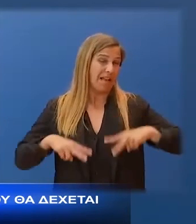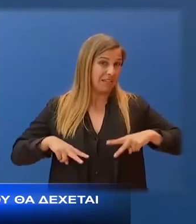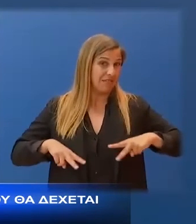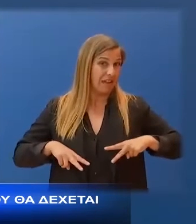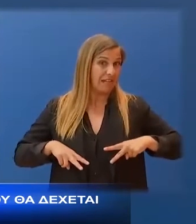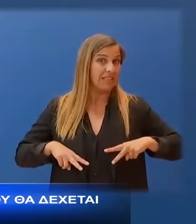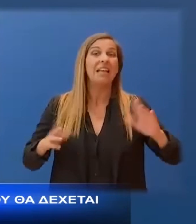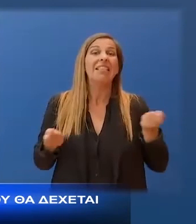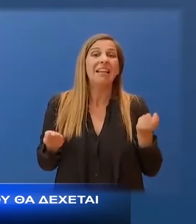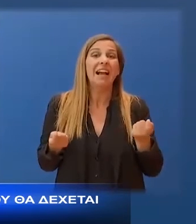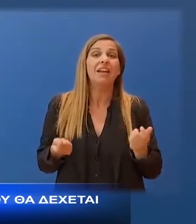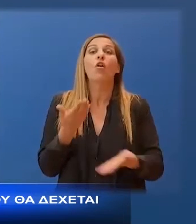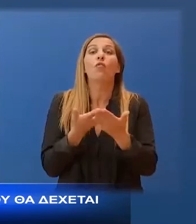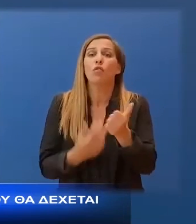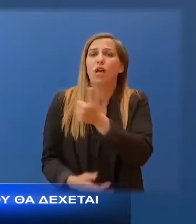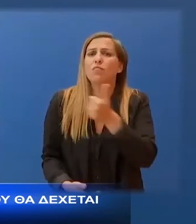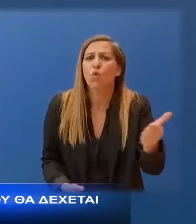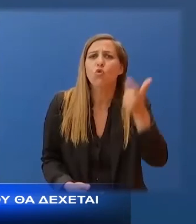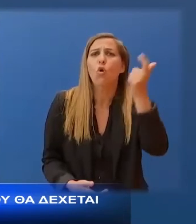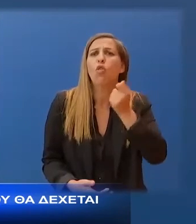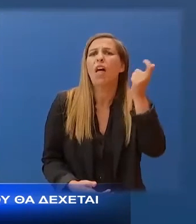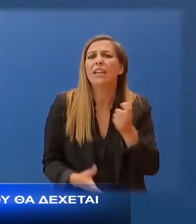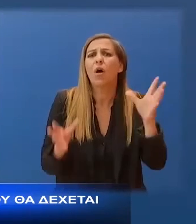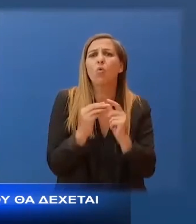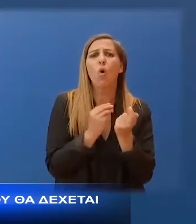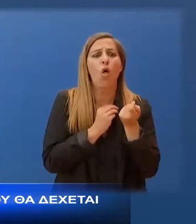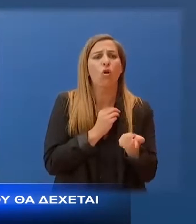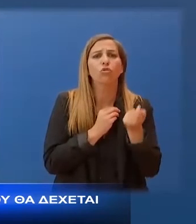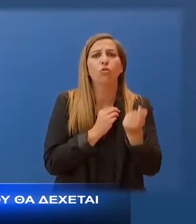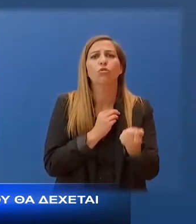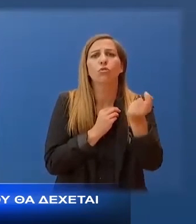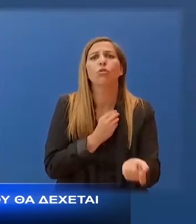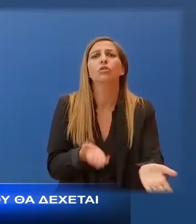κυβέρνησης που επιδοτούσε μόνο τα δάνεια που ήταν μη εξυπηρετούμενα στις